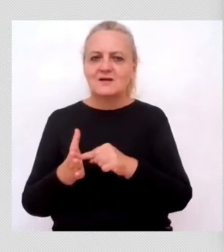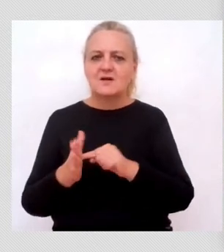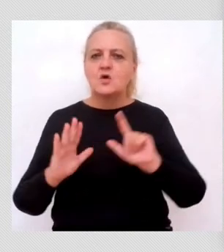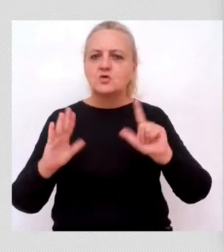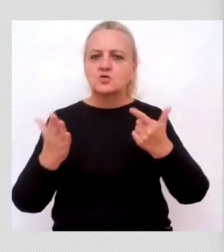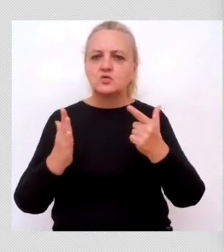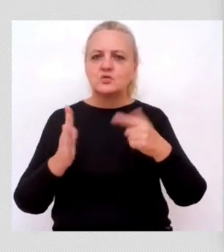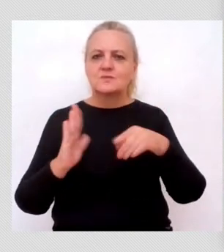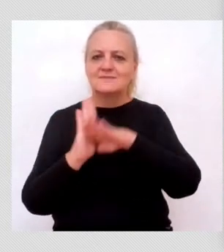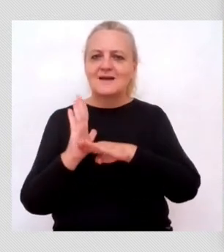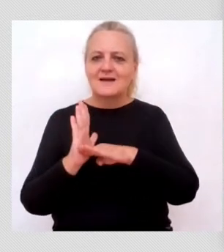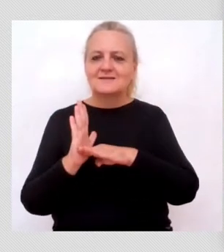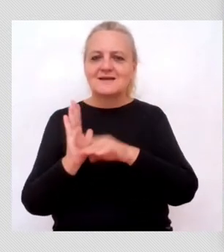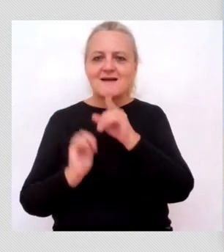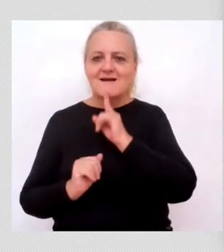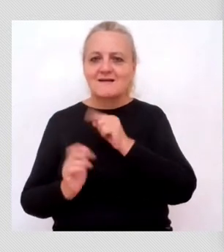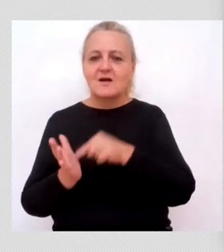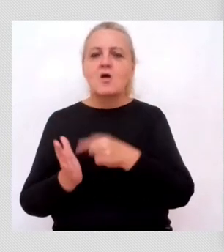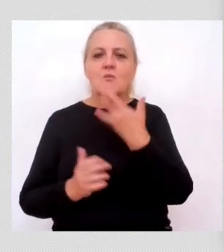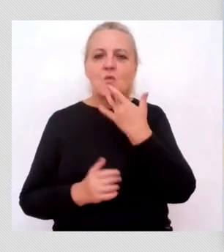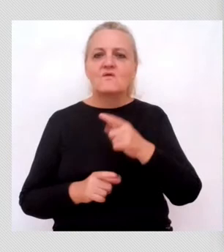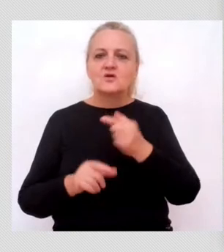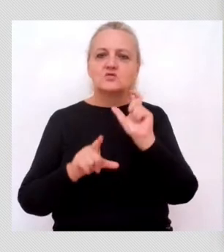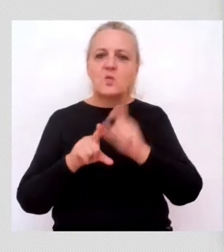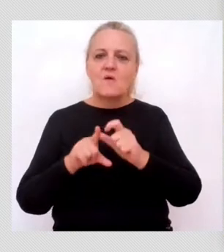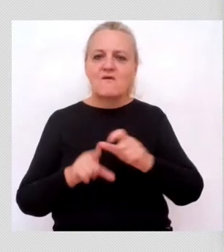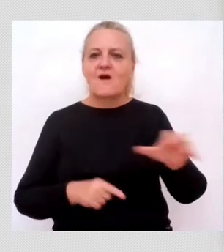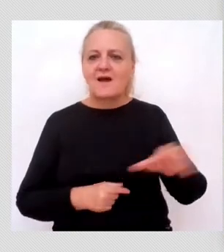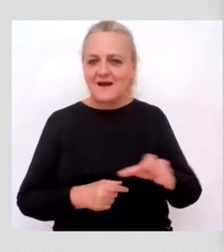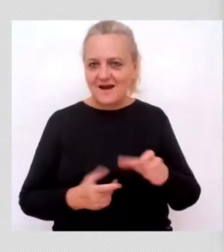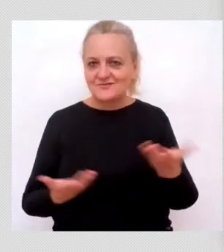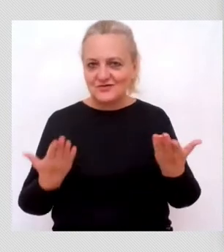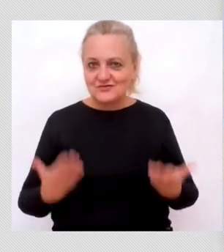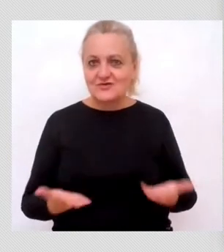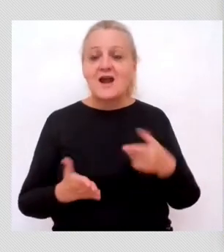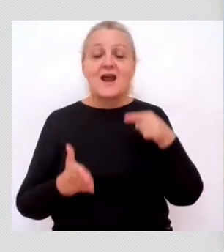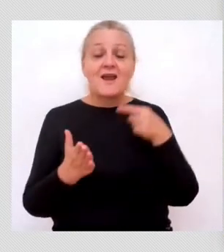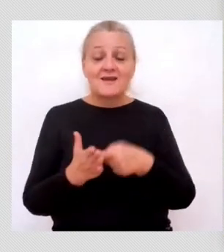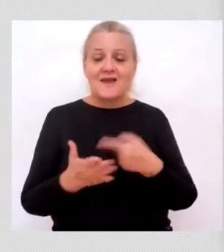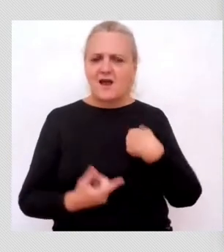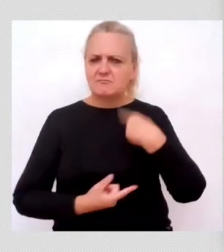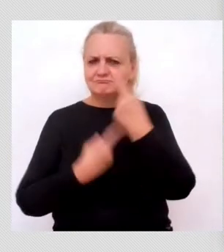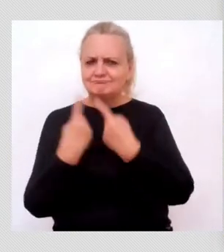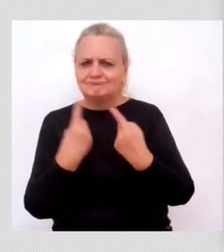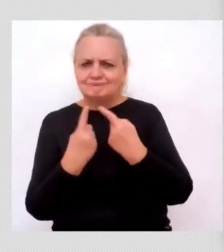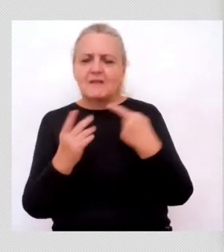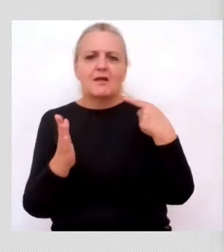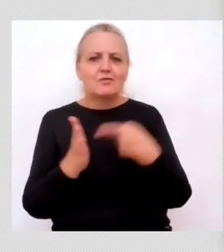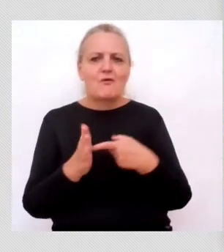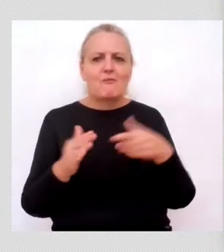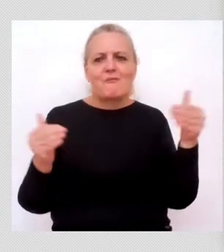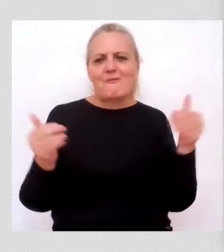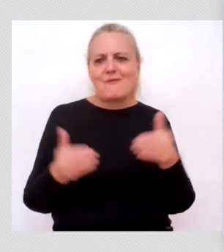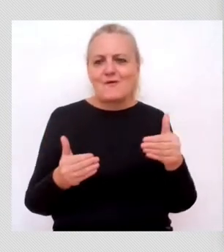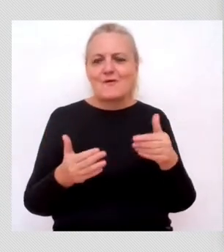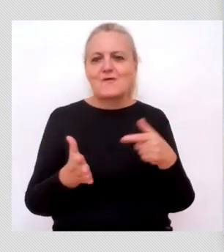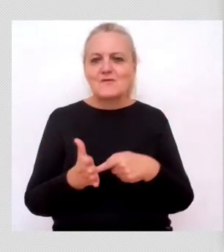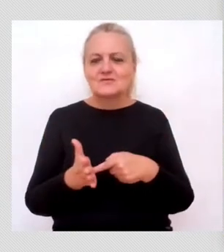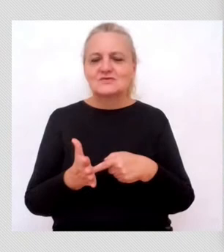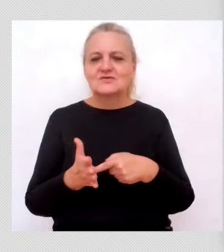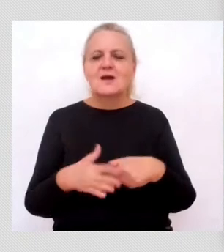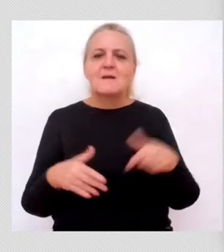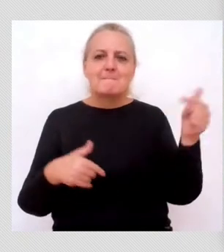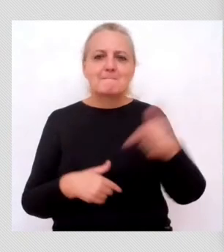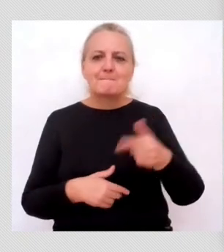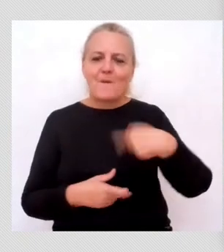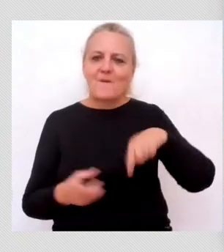przykazania. Mówią Państwo o kradzieży. Ja, słuchając Róży, zacząłem się zastanawiać, czy to nie jest tak, że na przykład powinniśmy zacząć